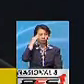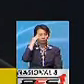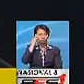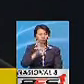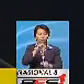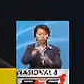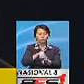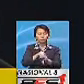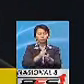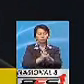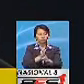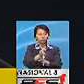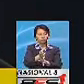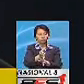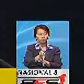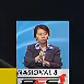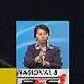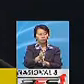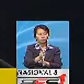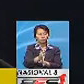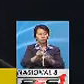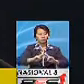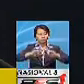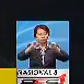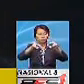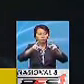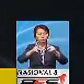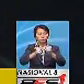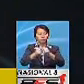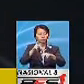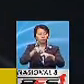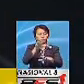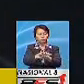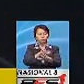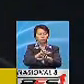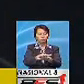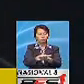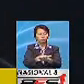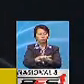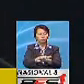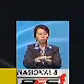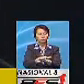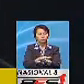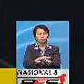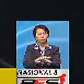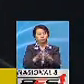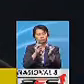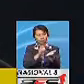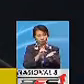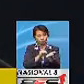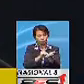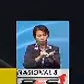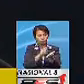participation in a number of professions increased markedly. Amongst doctors, for instance, Bumiputera went